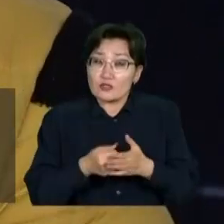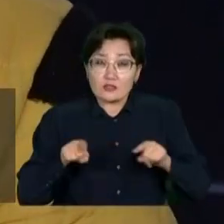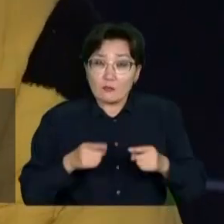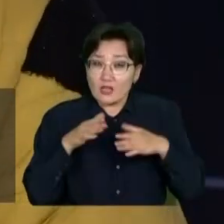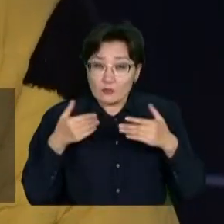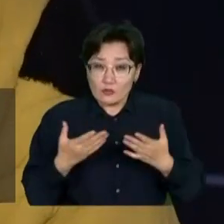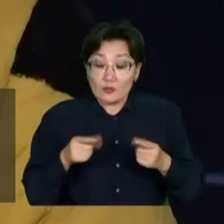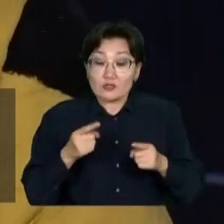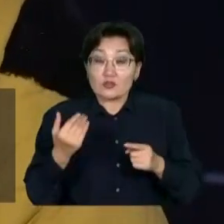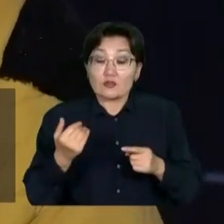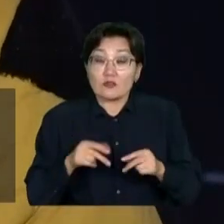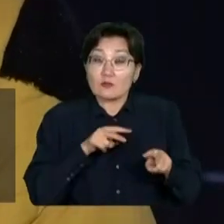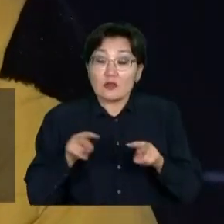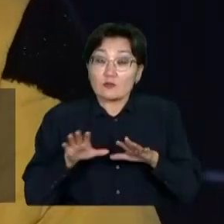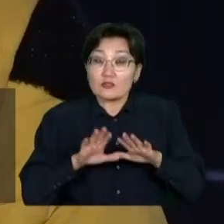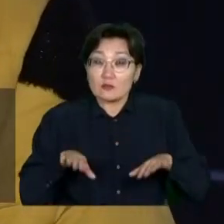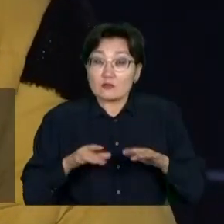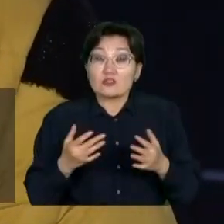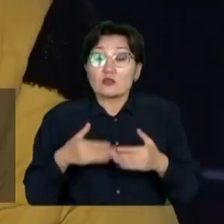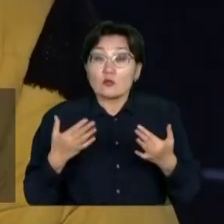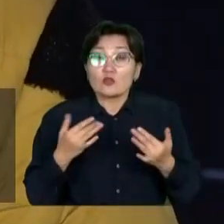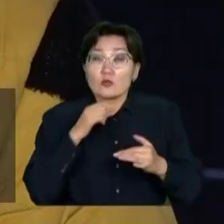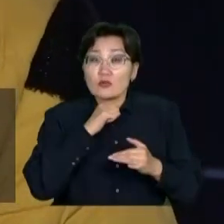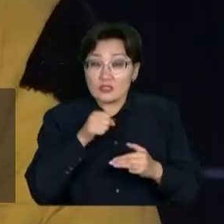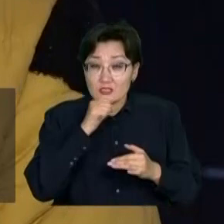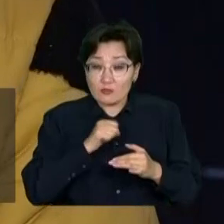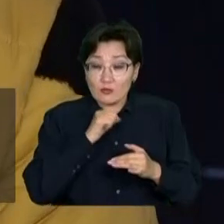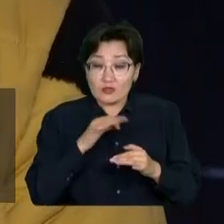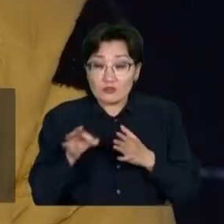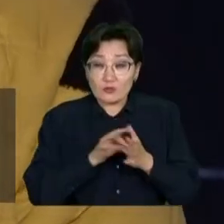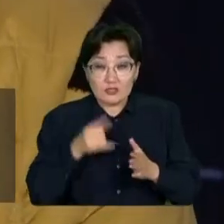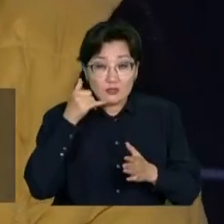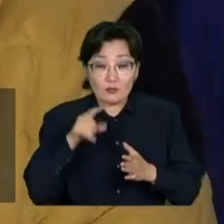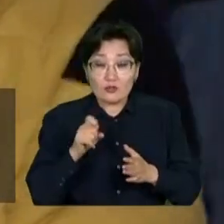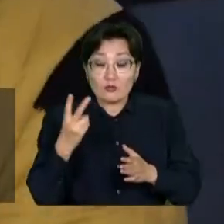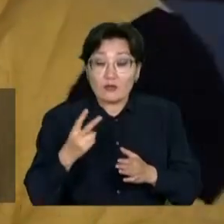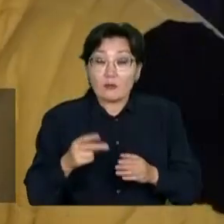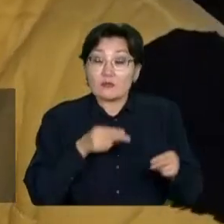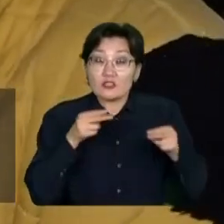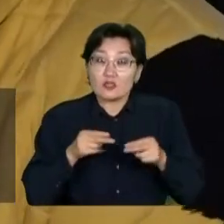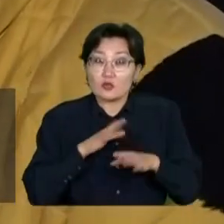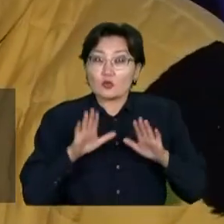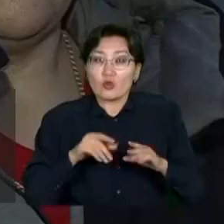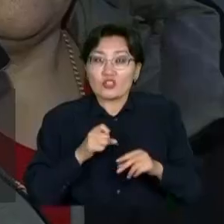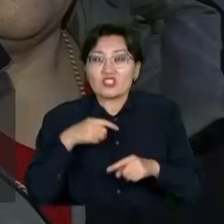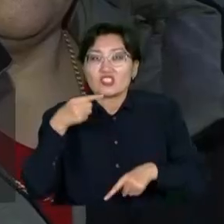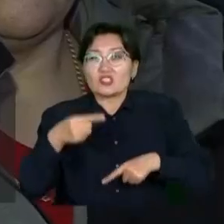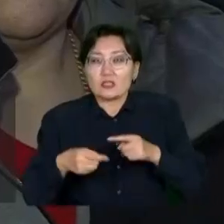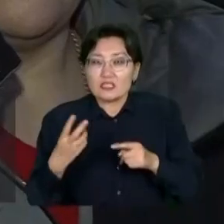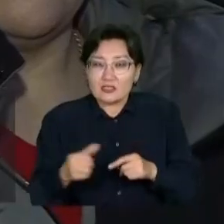поймали? Почему не патрулируют? Сколько краж? Мы сразу позвонили в 102, они приехали только через несколько часов.